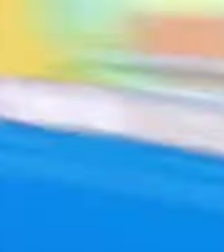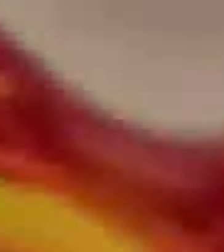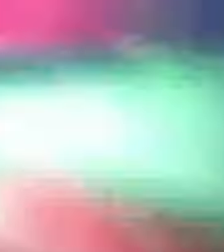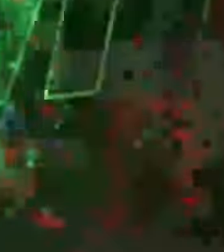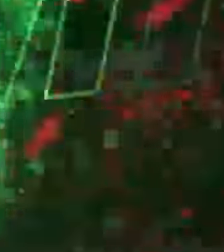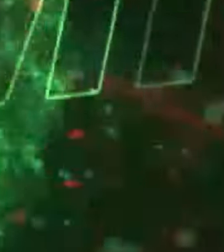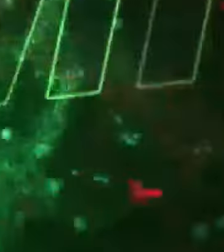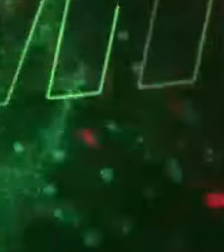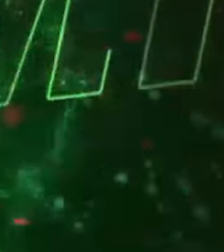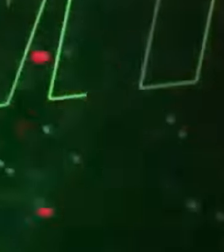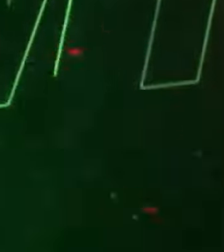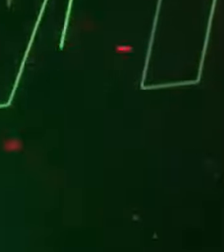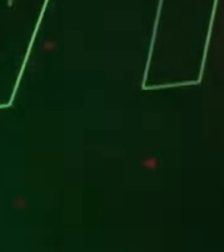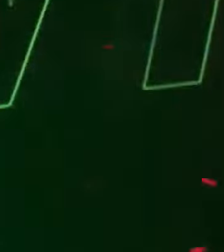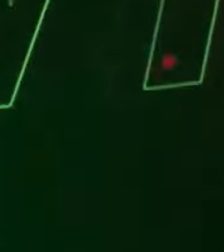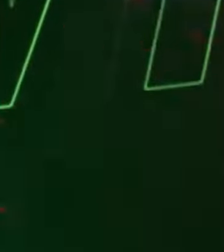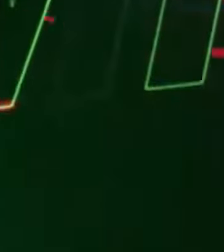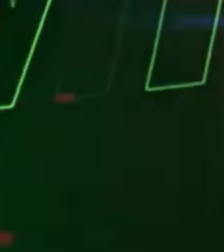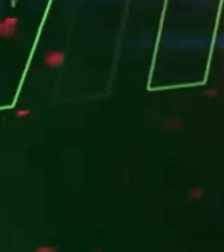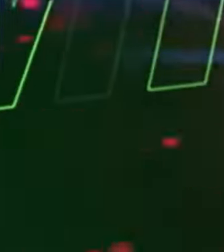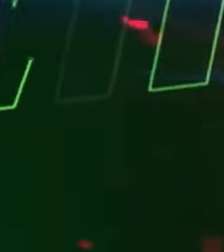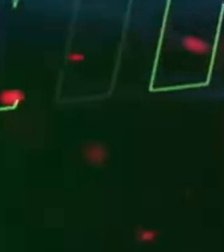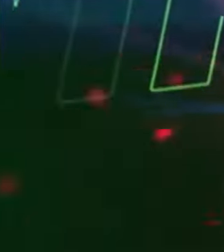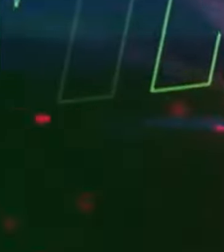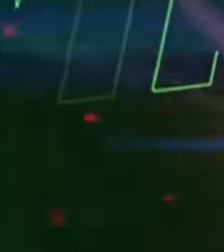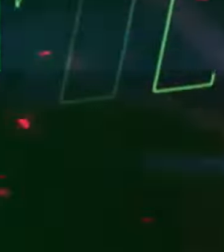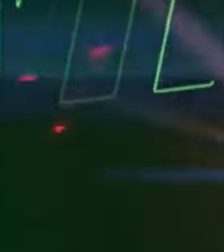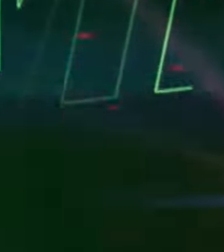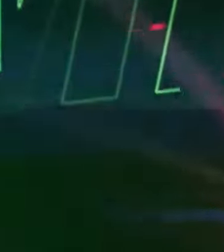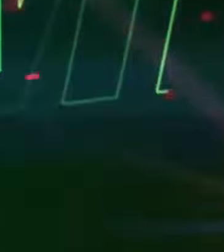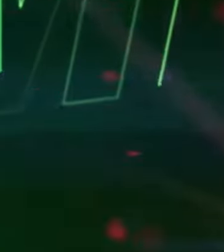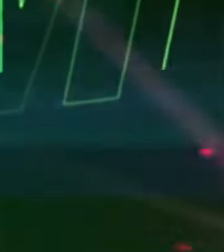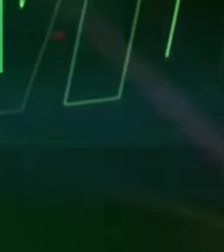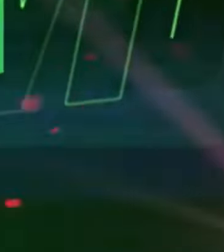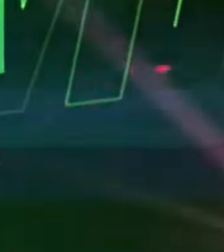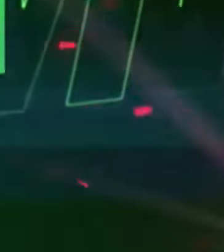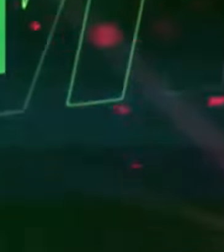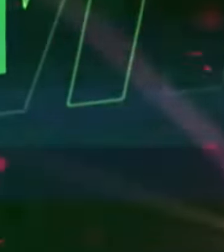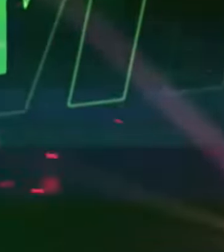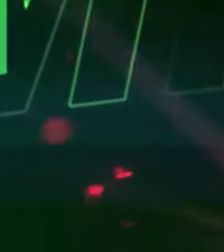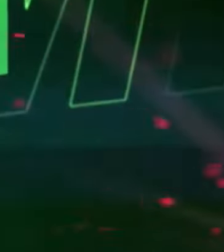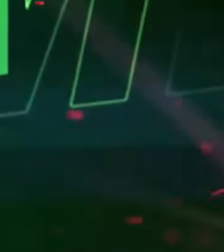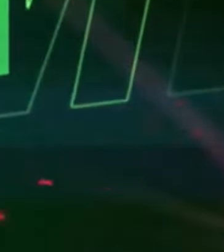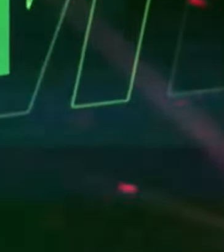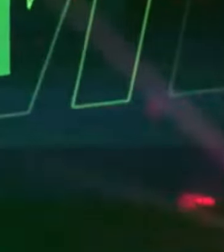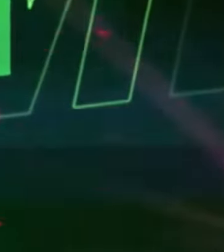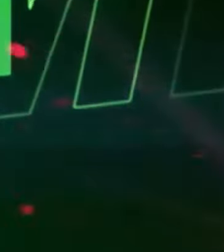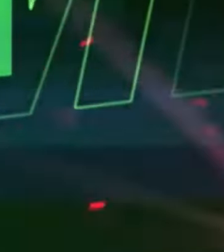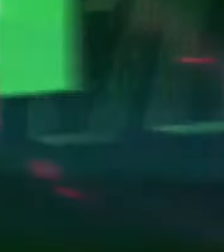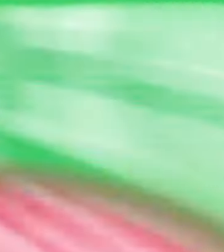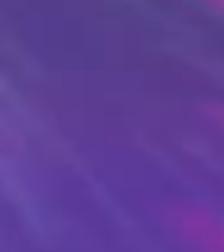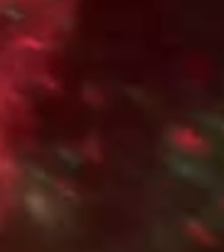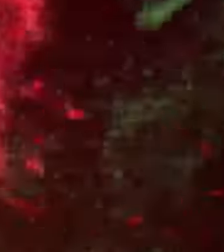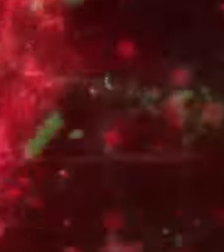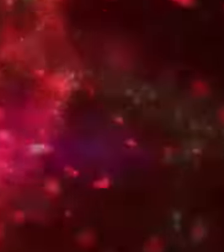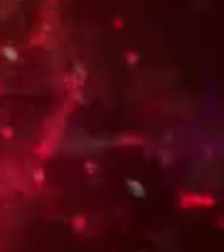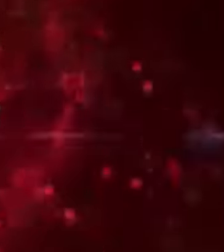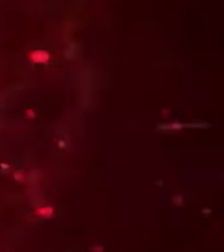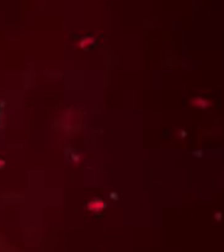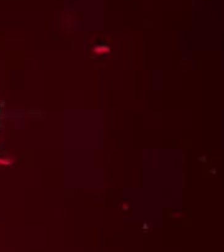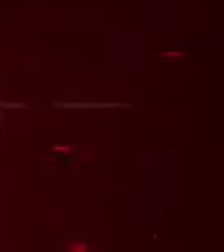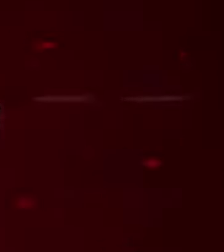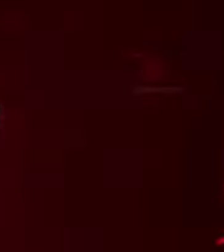Pakistan bertemu China 5.45 petang di saluran OK dan saluran sukan RTM.